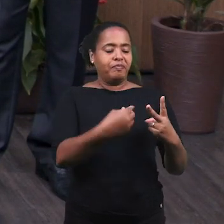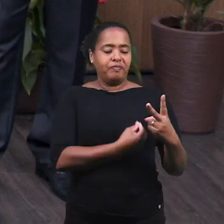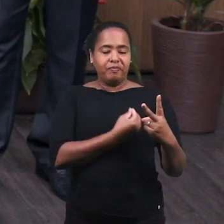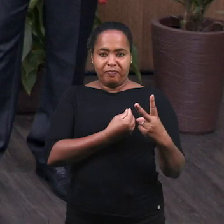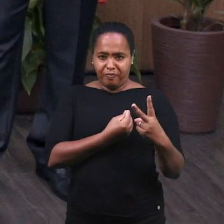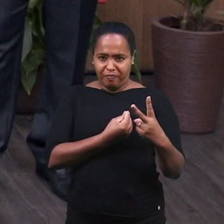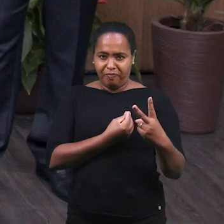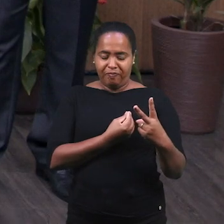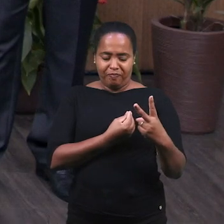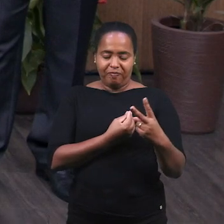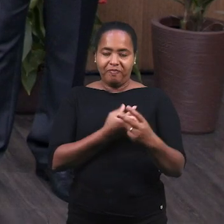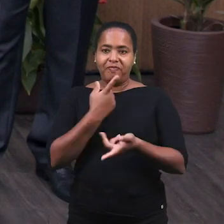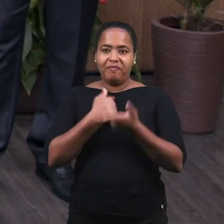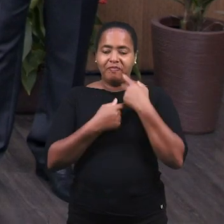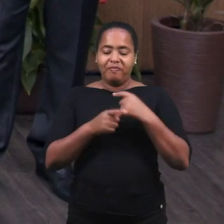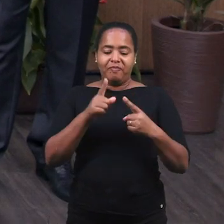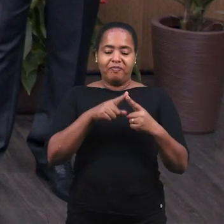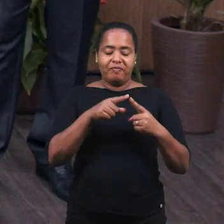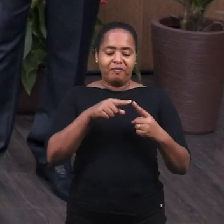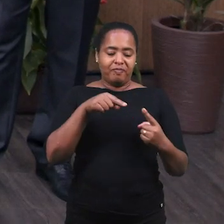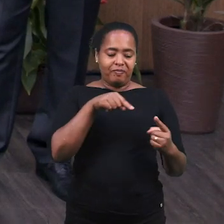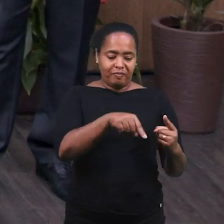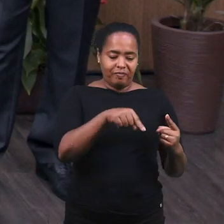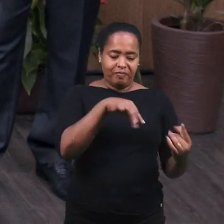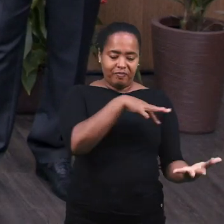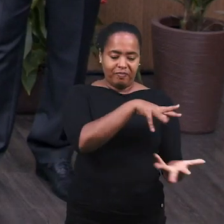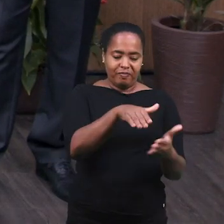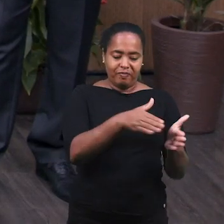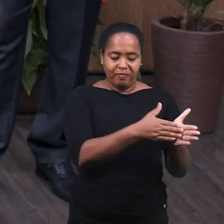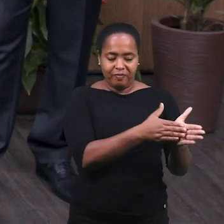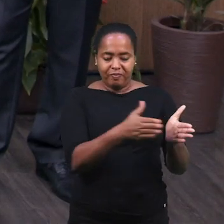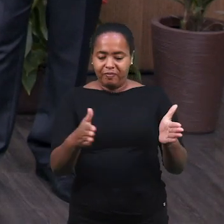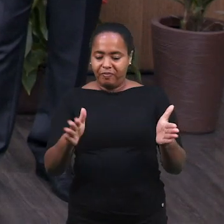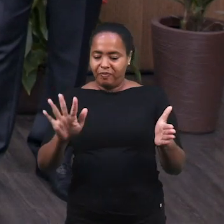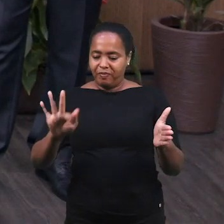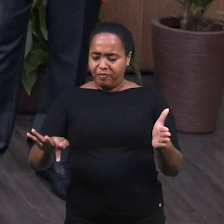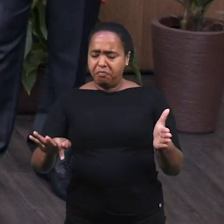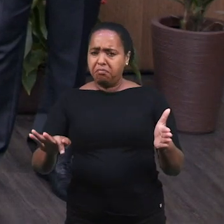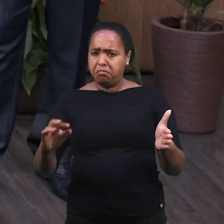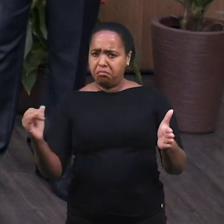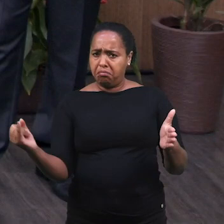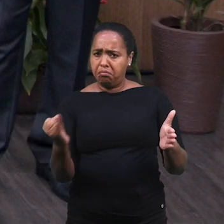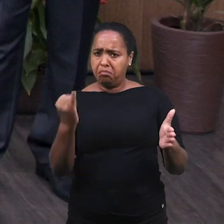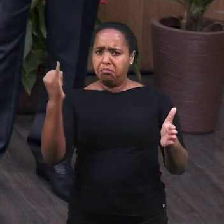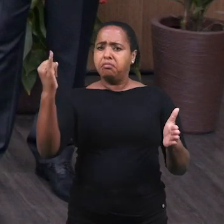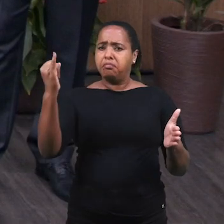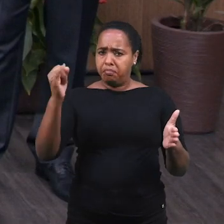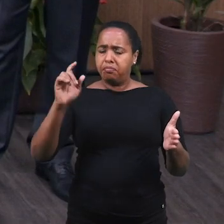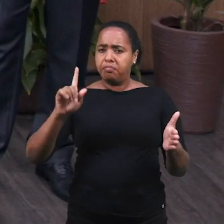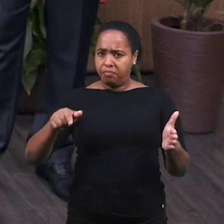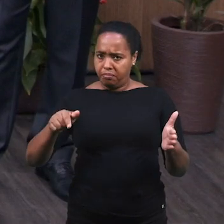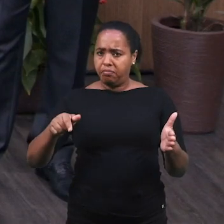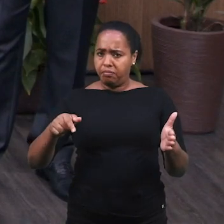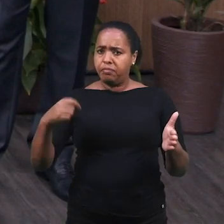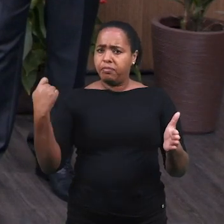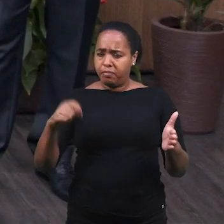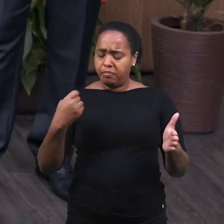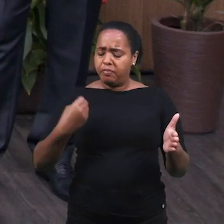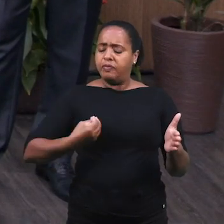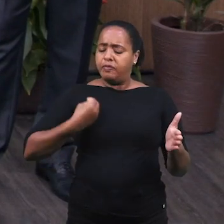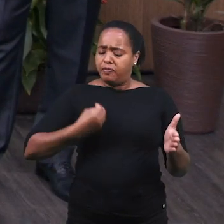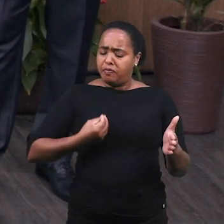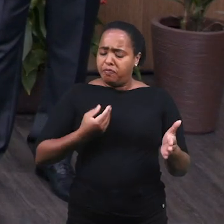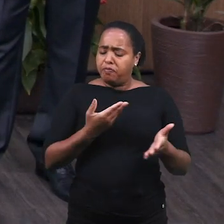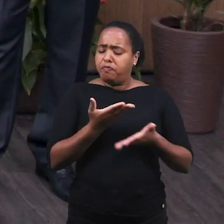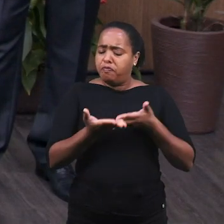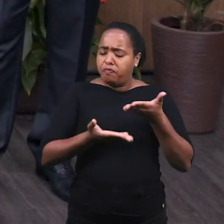У нас два ожидания в этой жизни. Это жизнь земная, начало и конец. И она важна. И мы